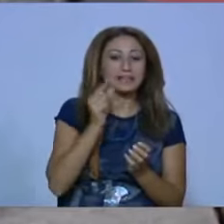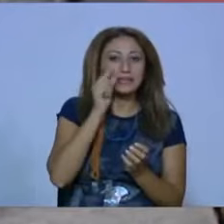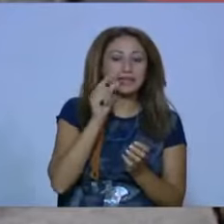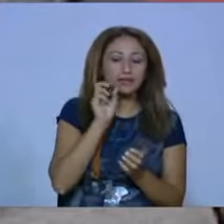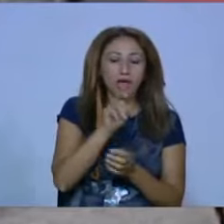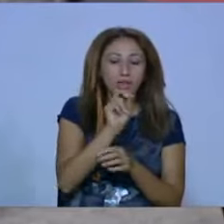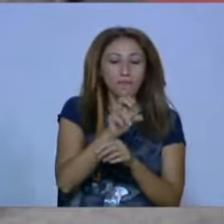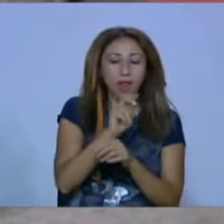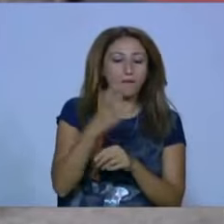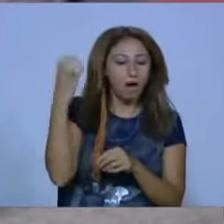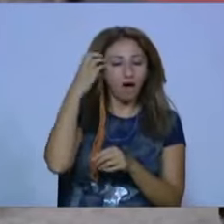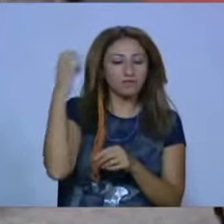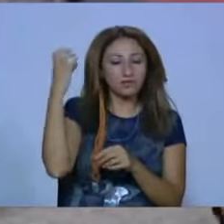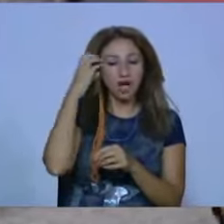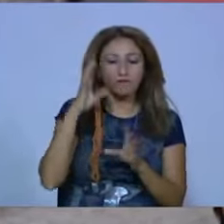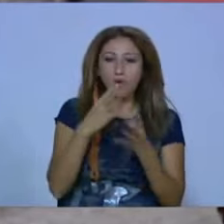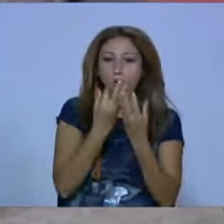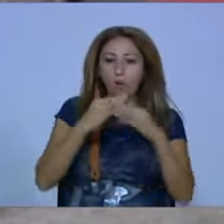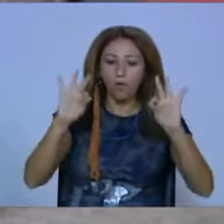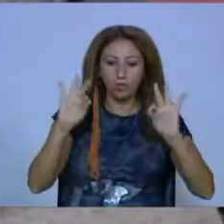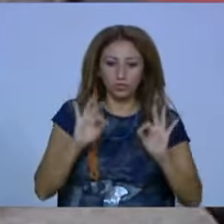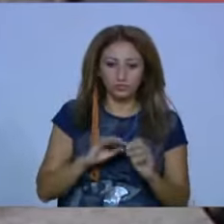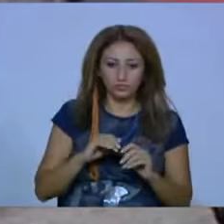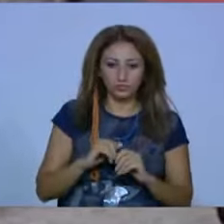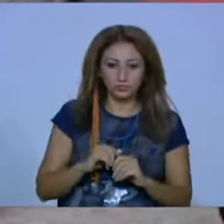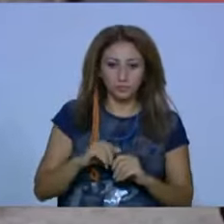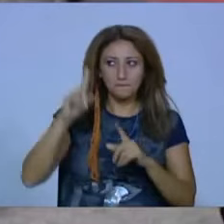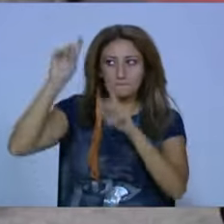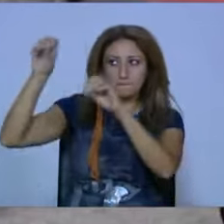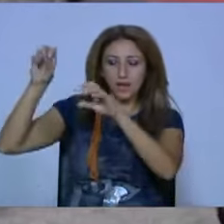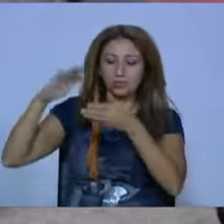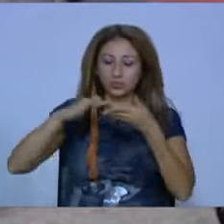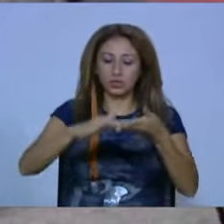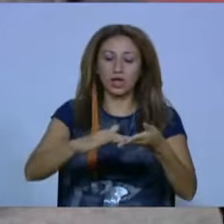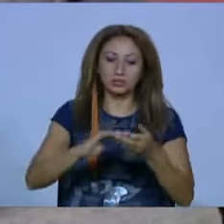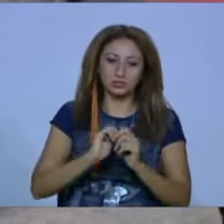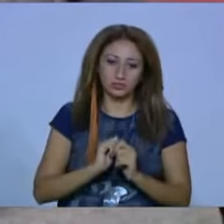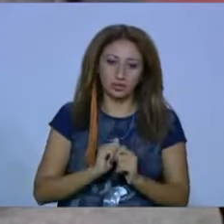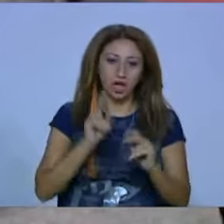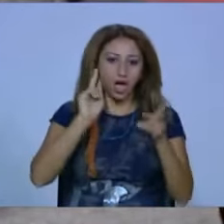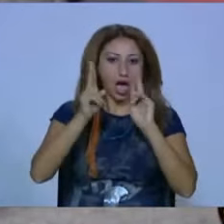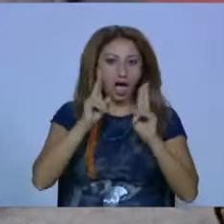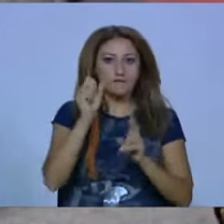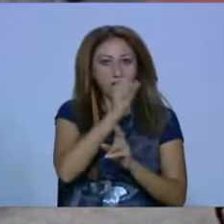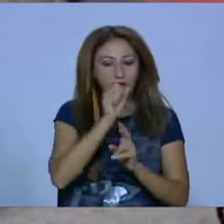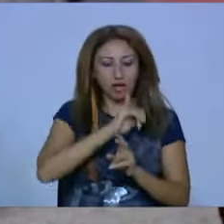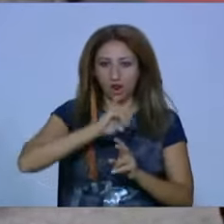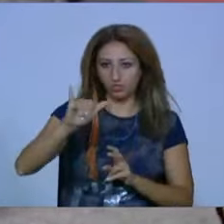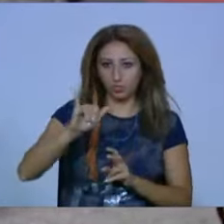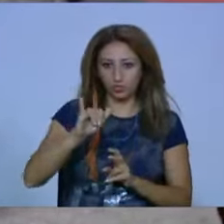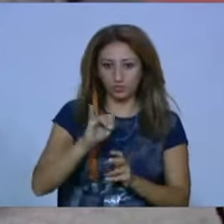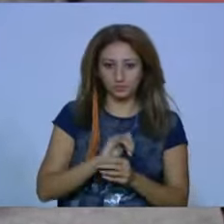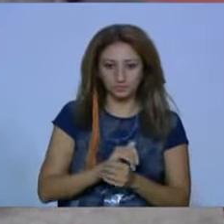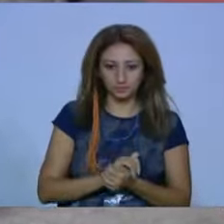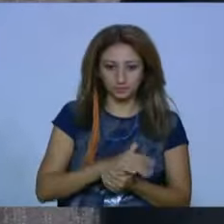الله يعني برضه ربنا يبارك لهم هم متولينها دلوقتي وبيطلعوها حفلات معاهم مع يعني